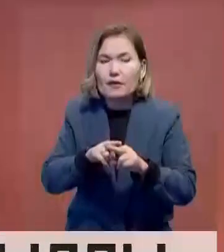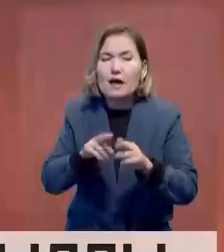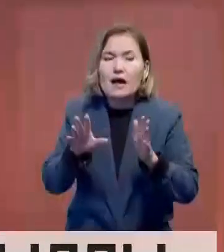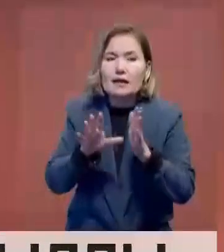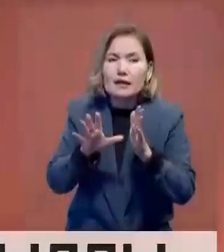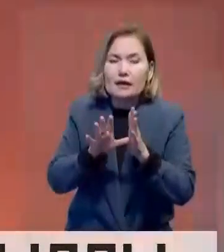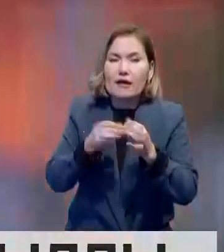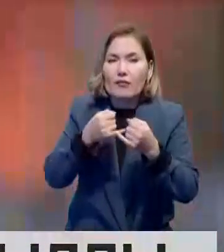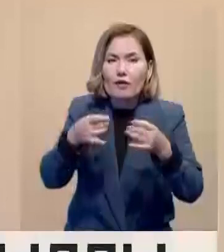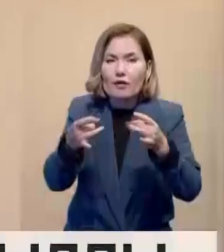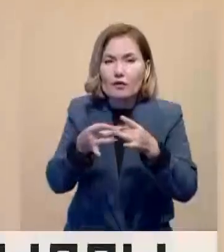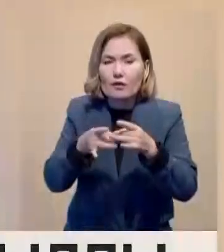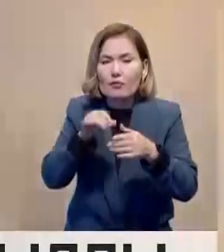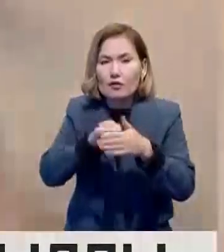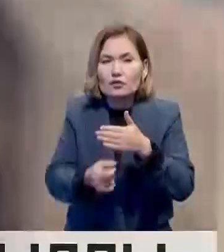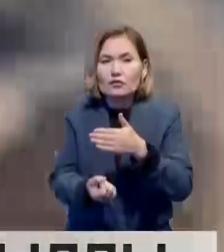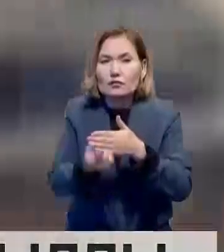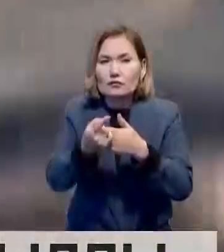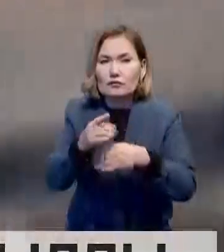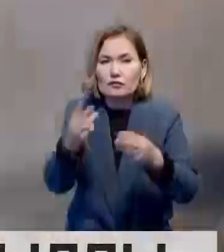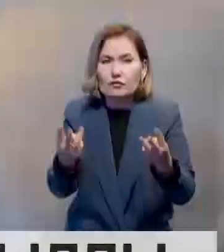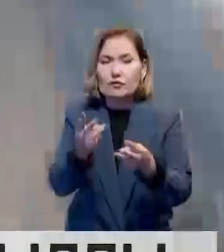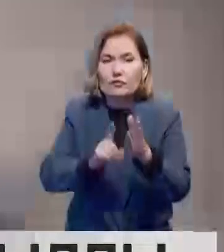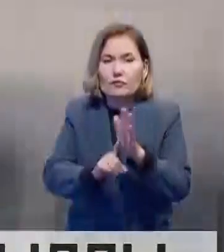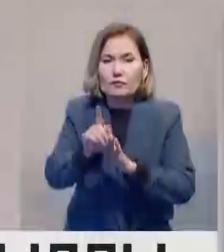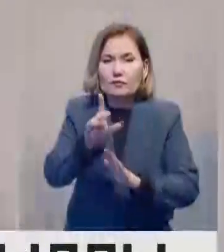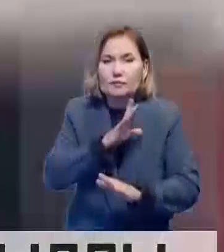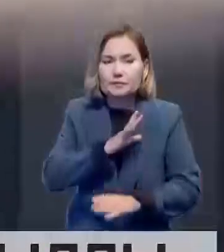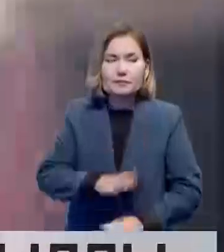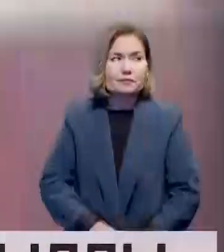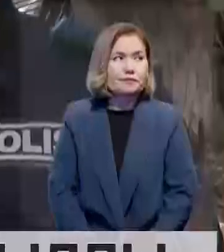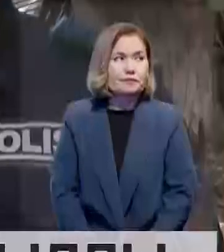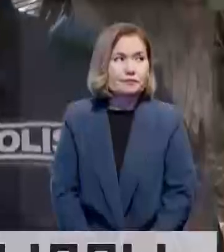электр сымдарының тұйықталуынан шыққан анықталды.